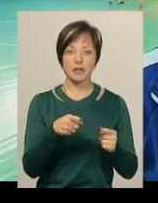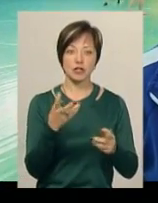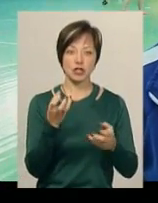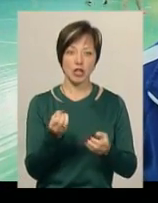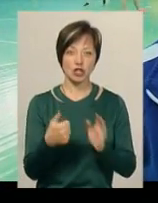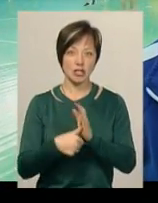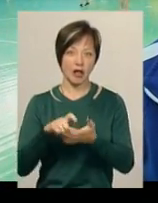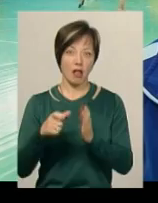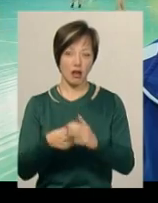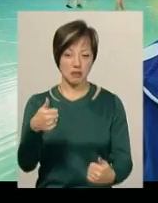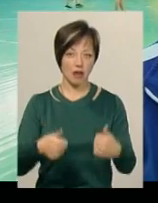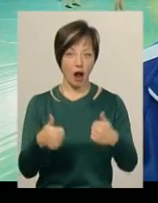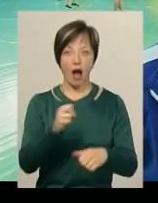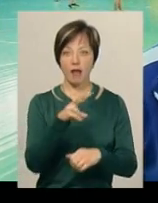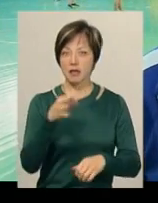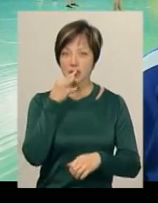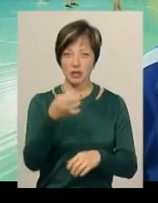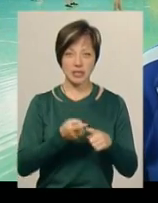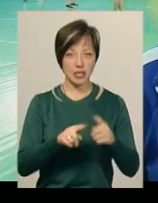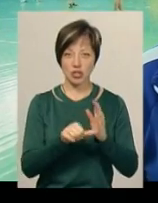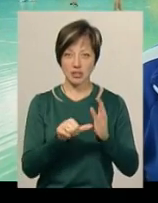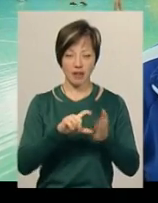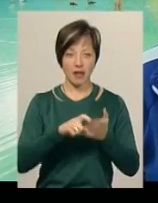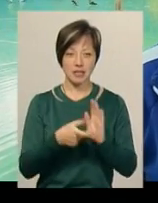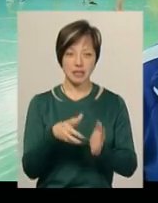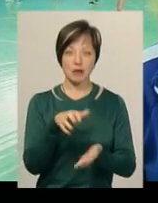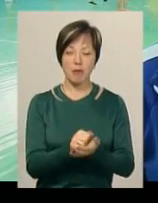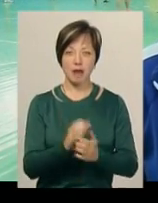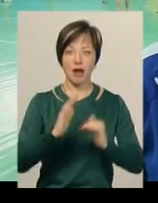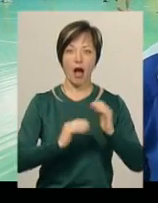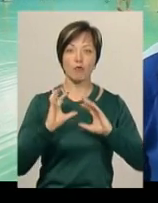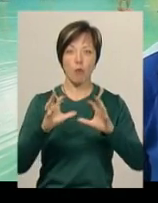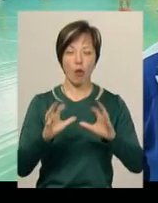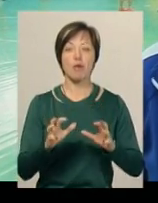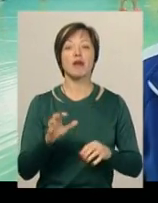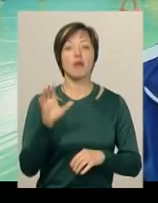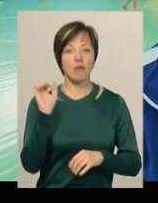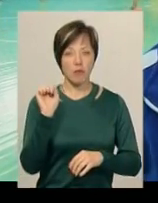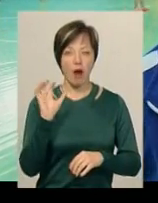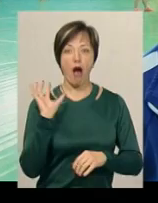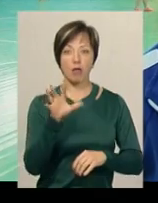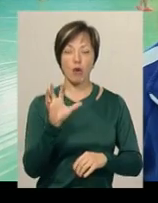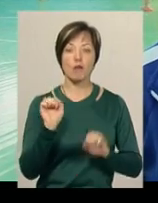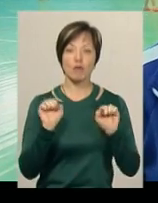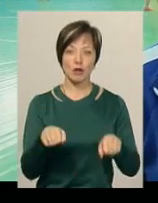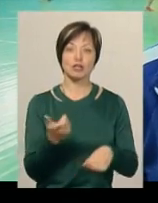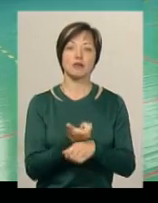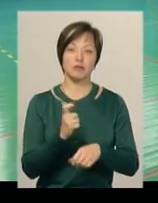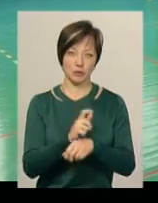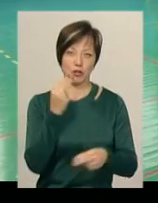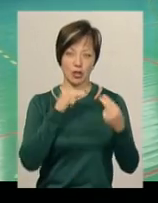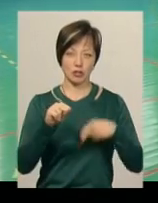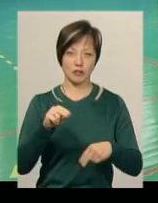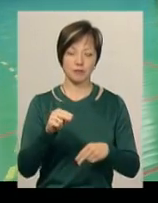стоїть 6-класник. Але я вам скажу, що цей 6-класник, який займається гандболом, він може обіграти і може виграти.